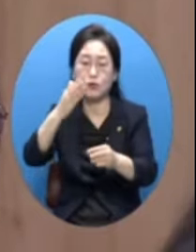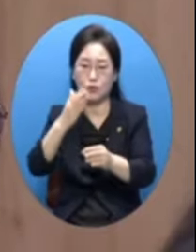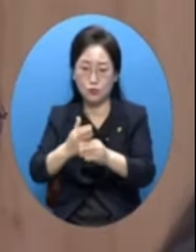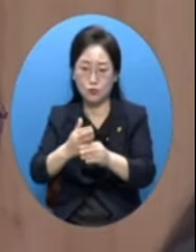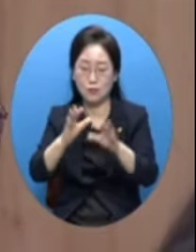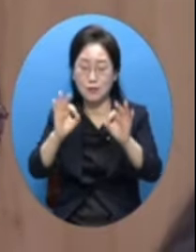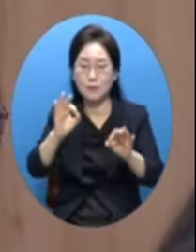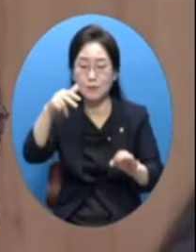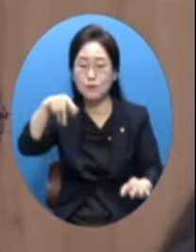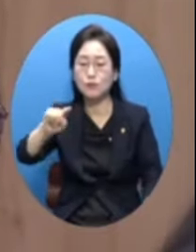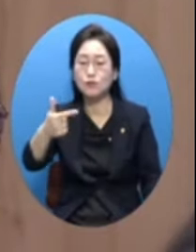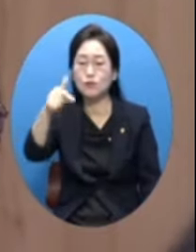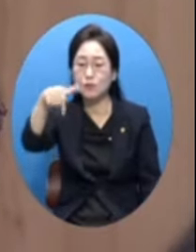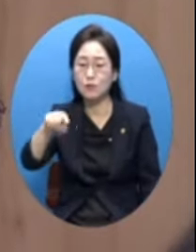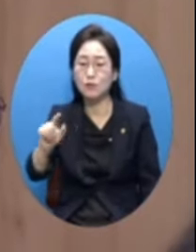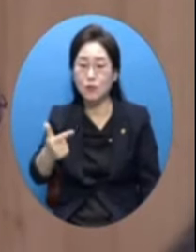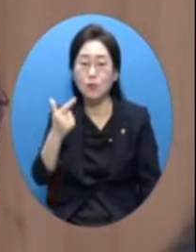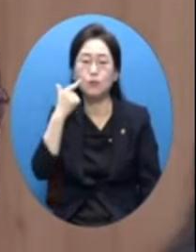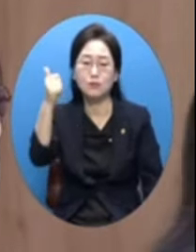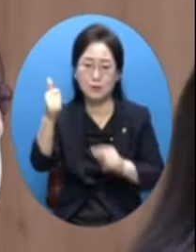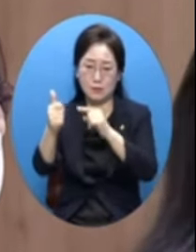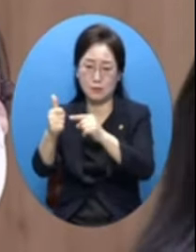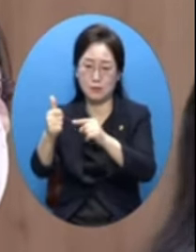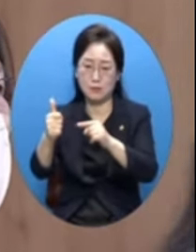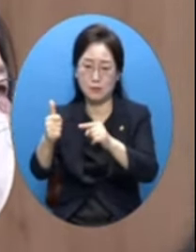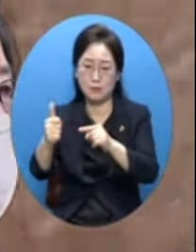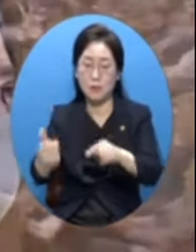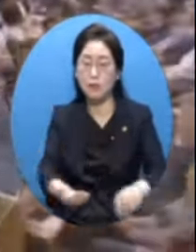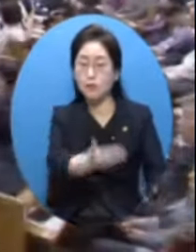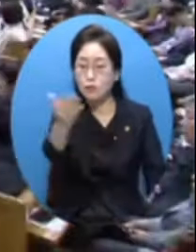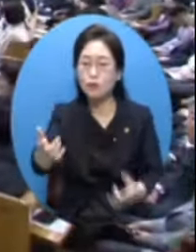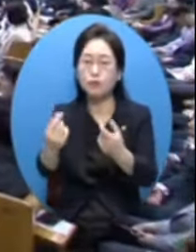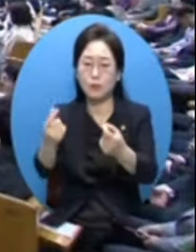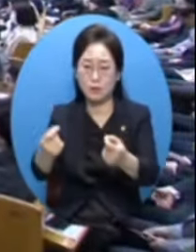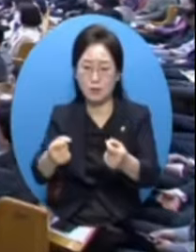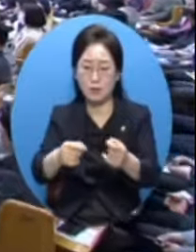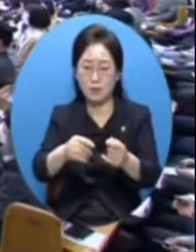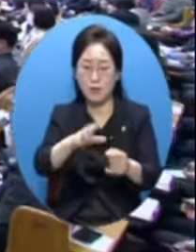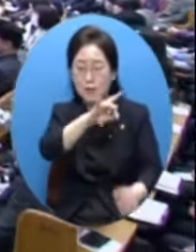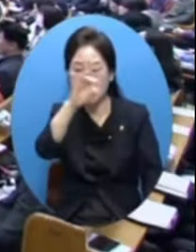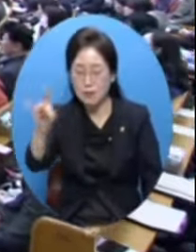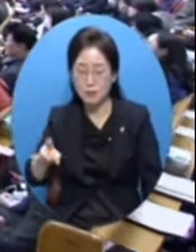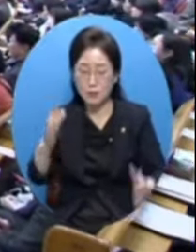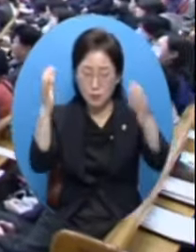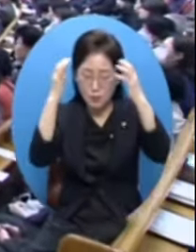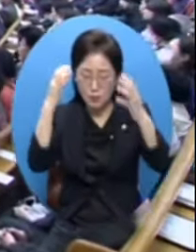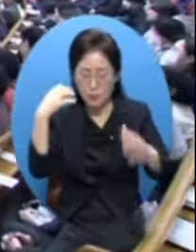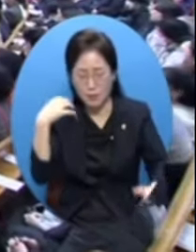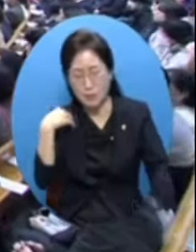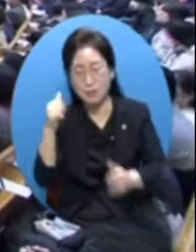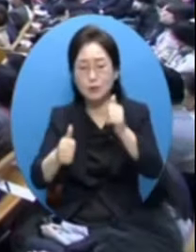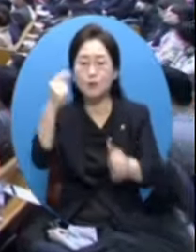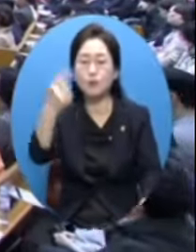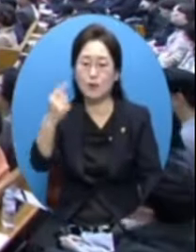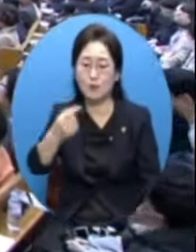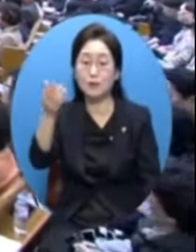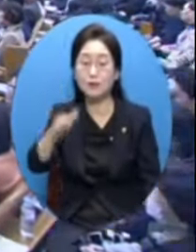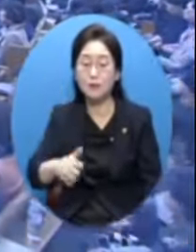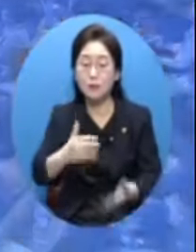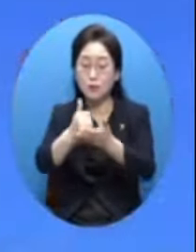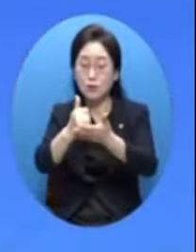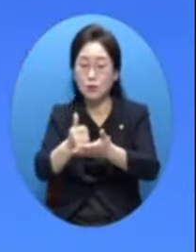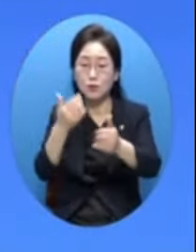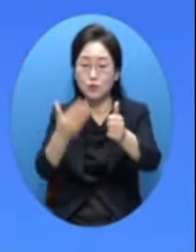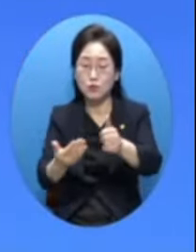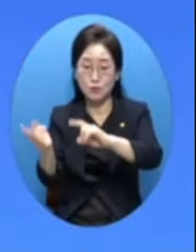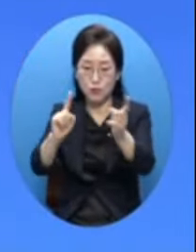김중원 목사님, 우리 모두에게 때때로 고난의 시간이 다가오고 감당할 수 없는 어려움이 다가오지만 주님 부활신앙으로 우리는